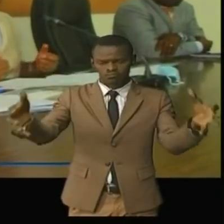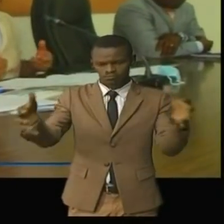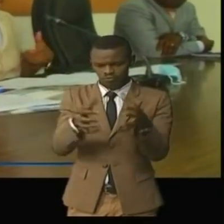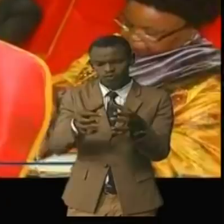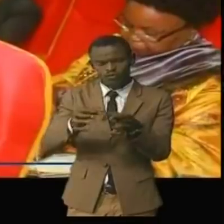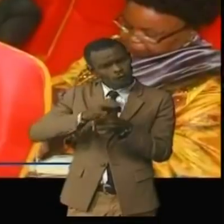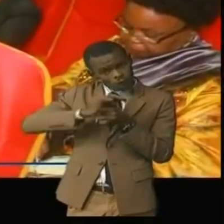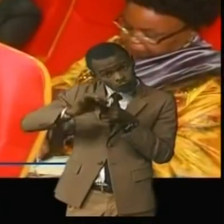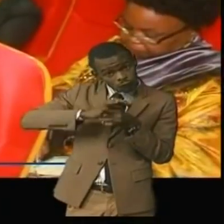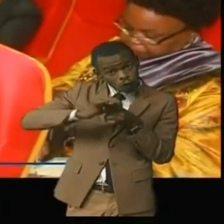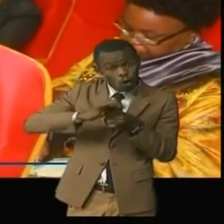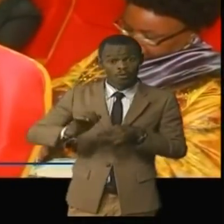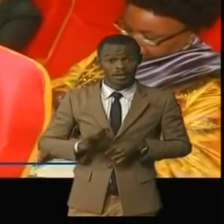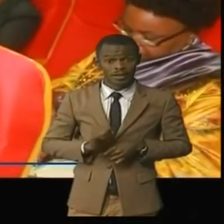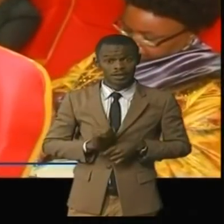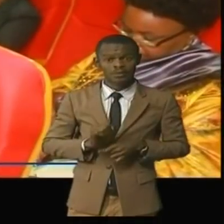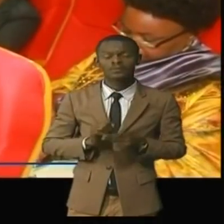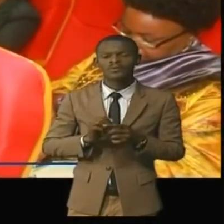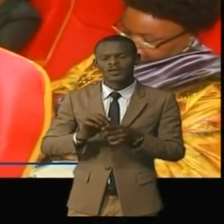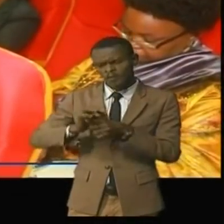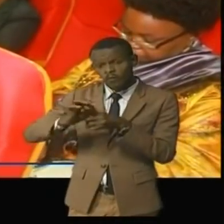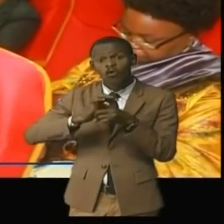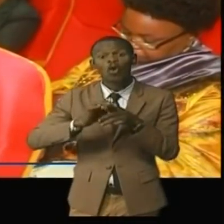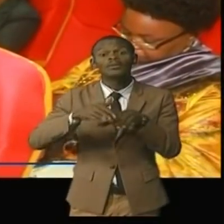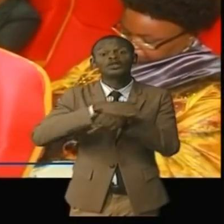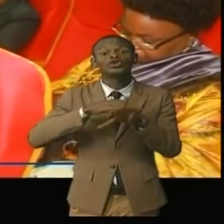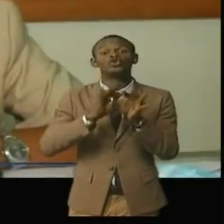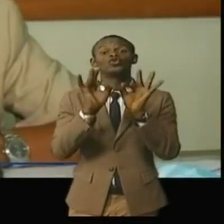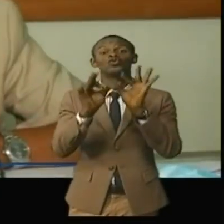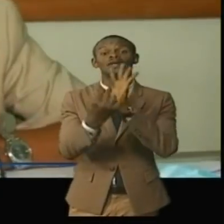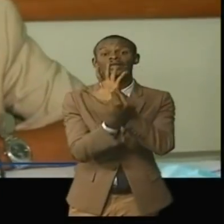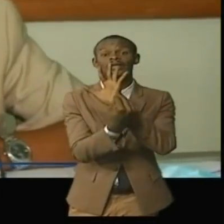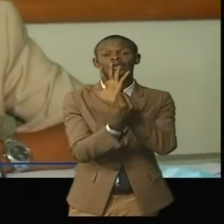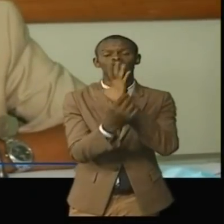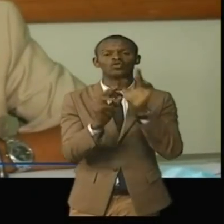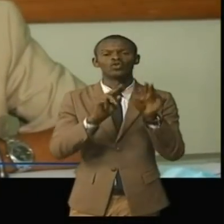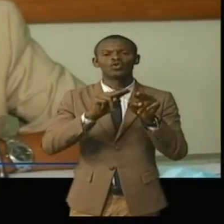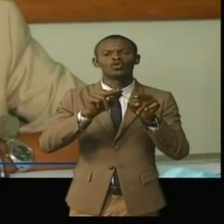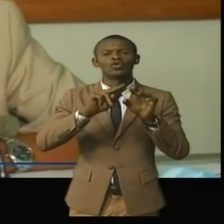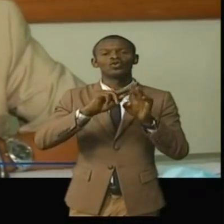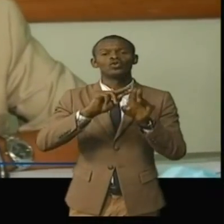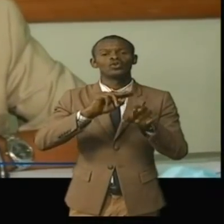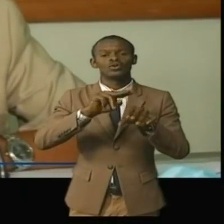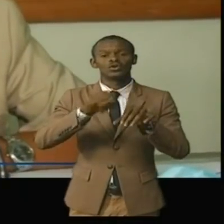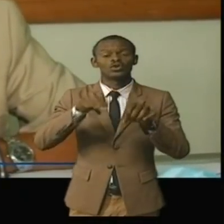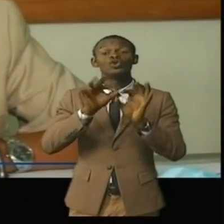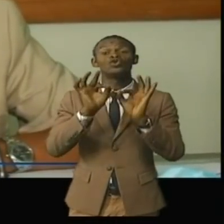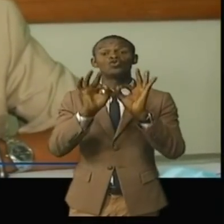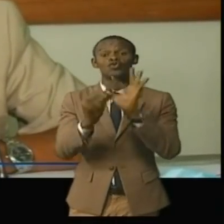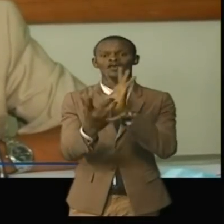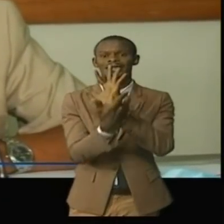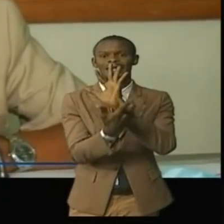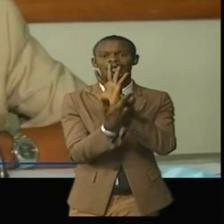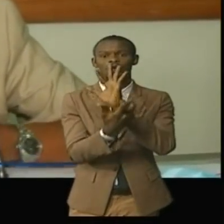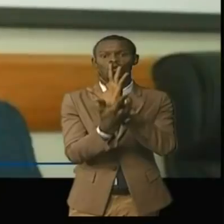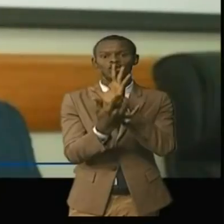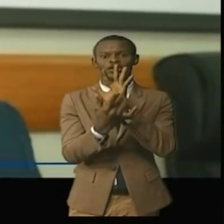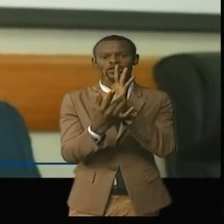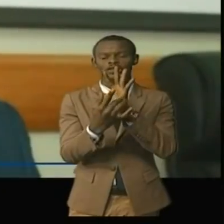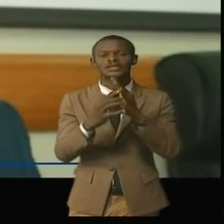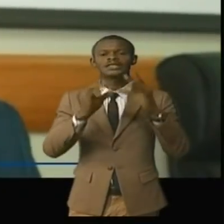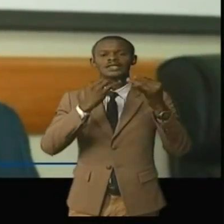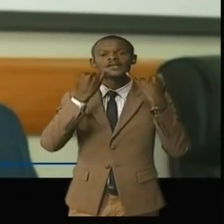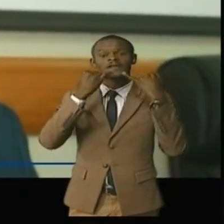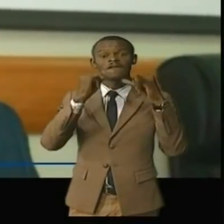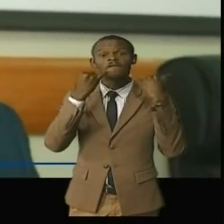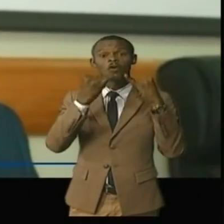porté sur les nouvelles technologies de l'information et de la communication, l'administration et la gestion axée sur les résultats. Des